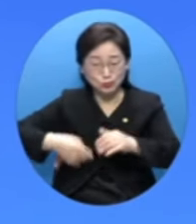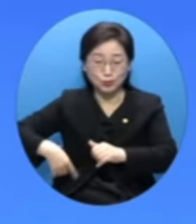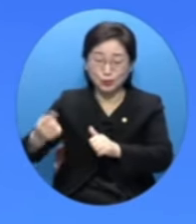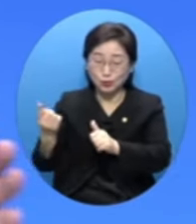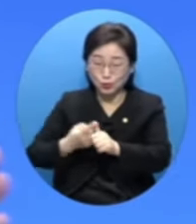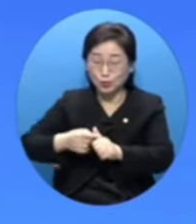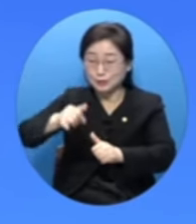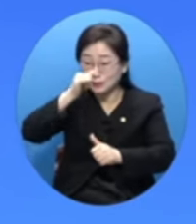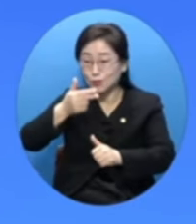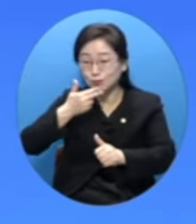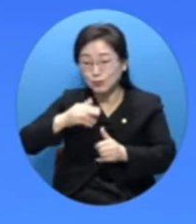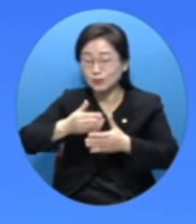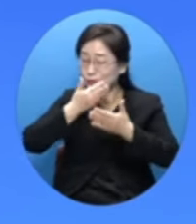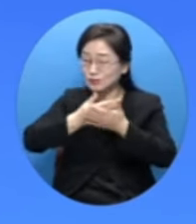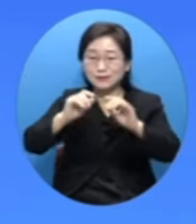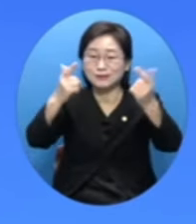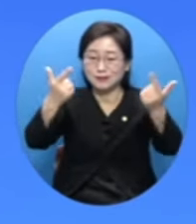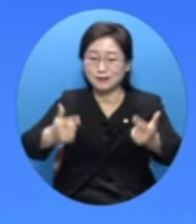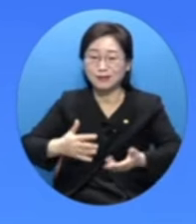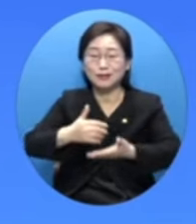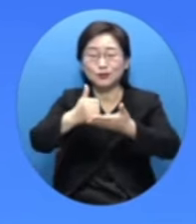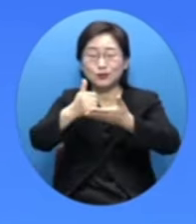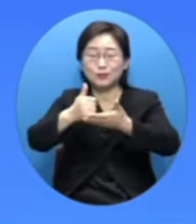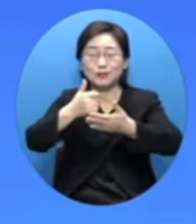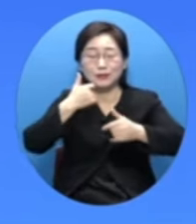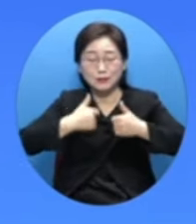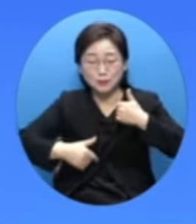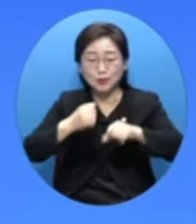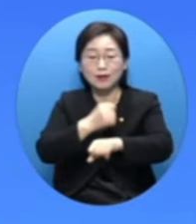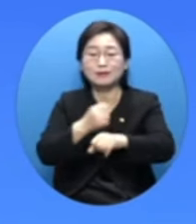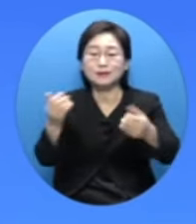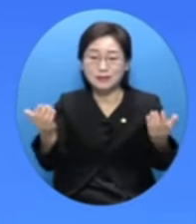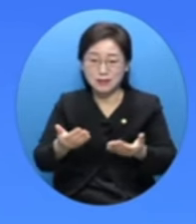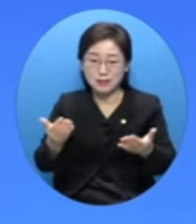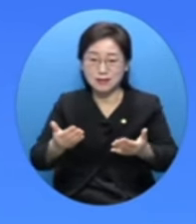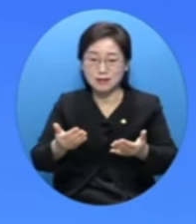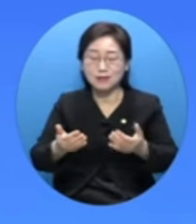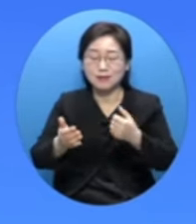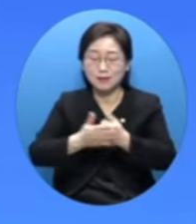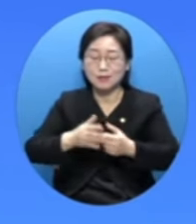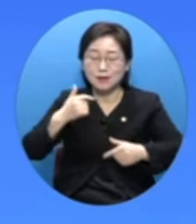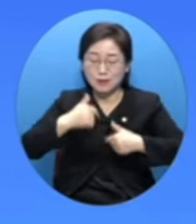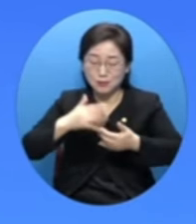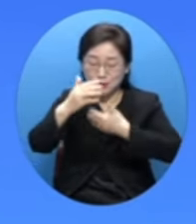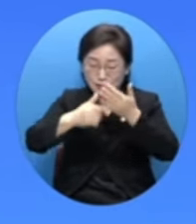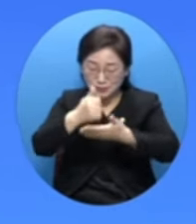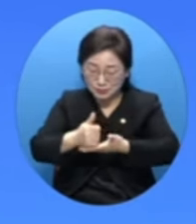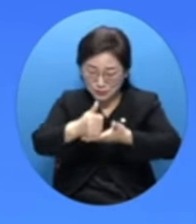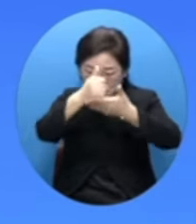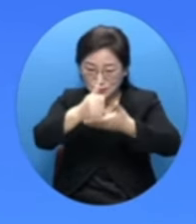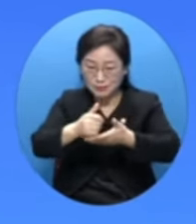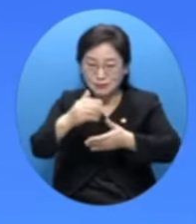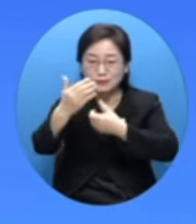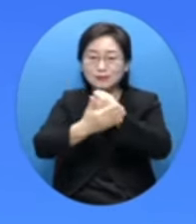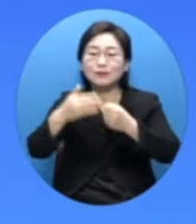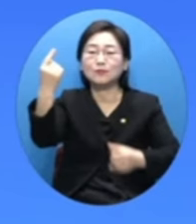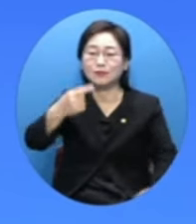안 먹든지 그 중요한 것이 아닙니다. 주님이 기뻐하시리라고 하면 기쁨으로 주님을 섬길 때 하나님의 은혜가 임하게 되는